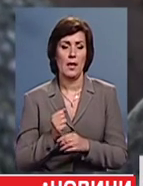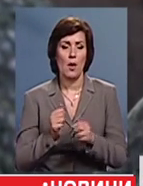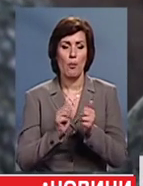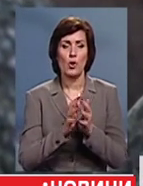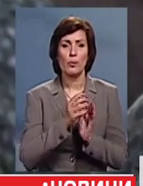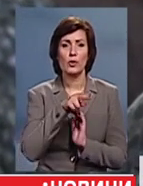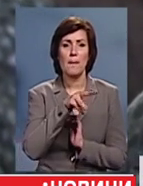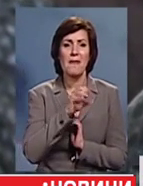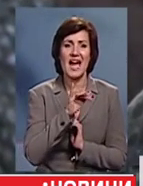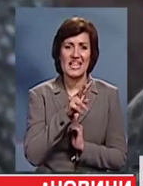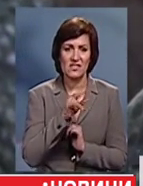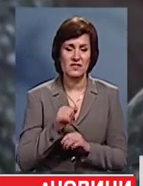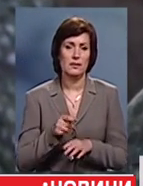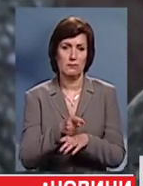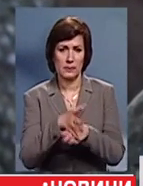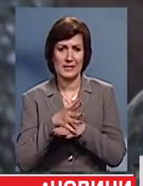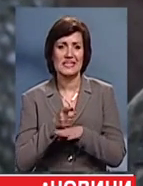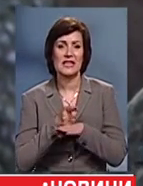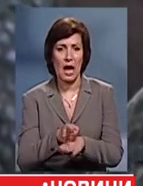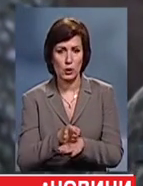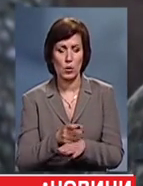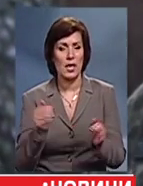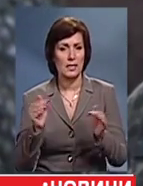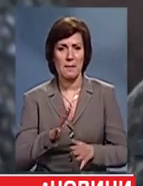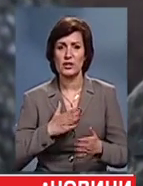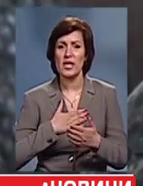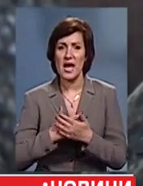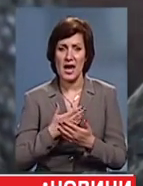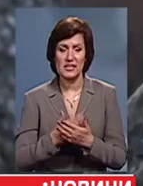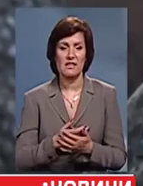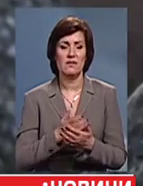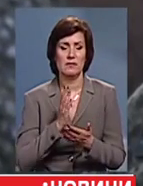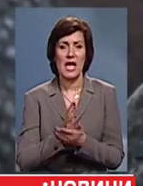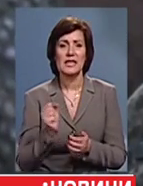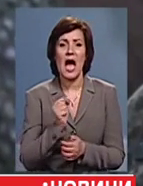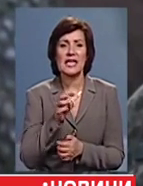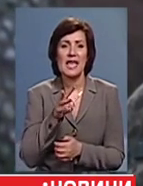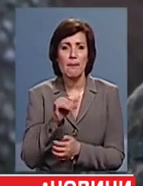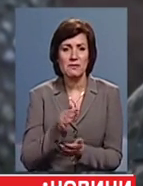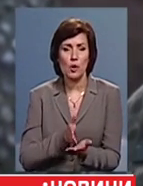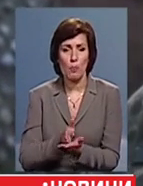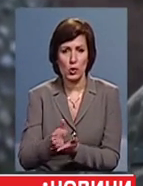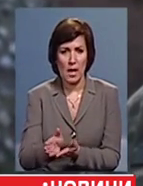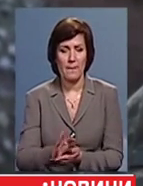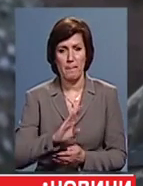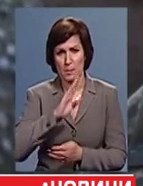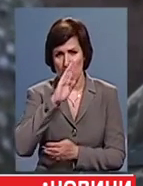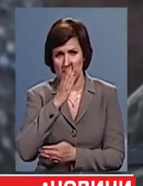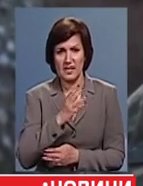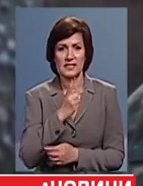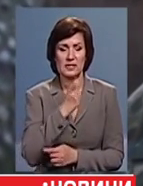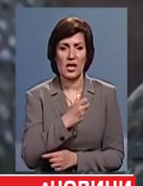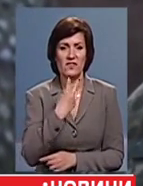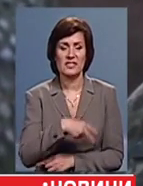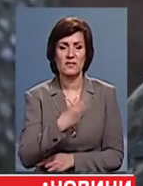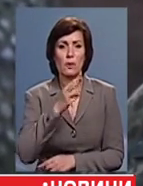Мар'янці окупанти били з танку. Не менша активність ворога спостерігалася і на Артемівському напрямку. Противник зі